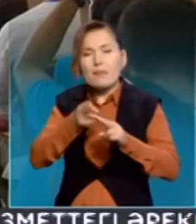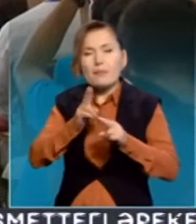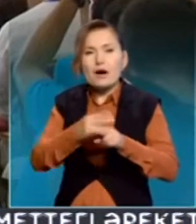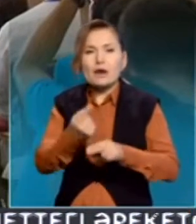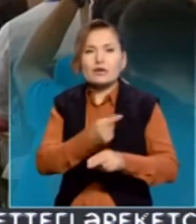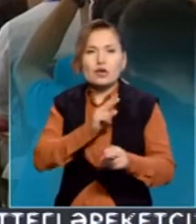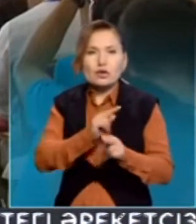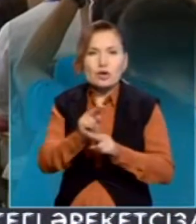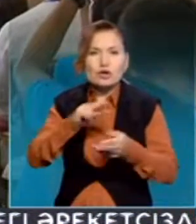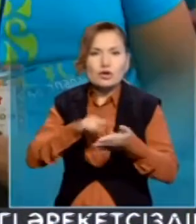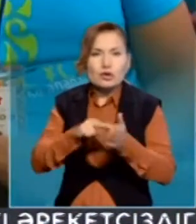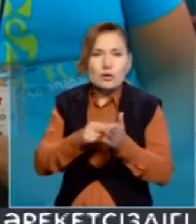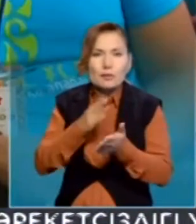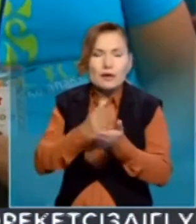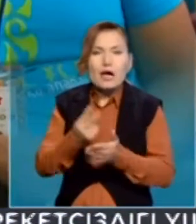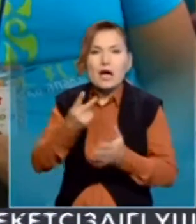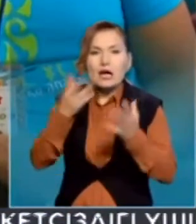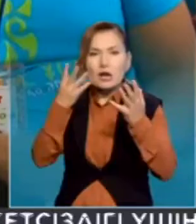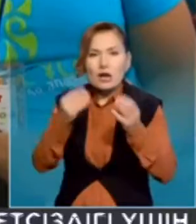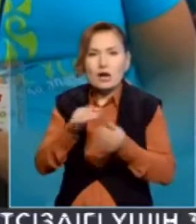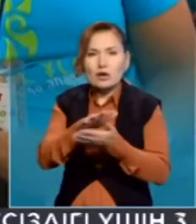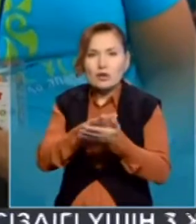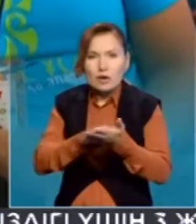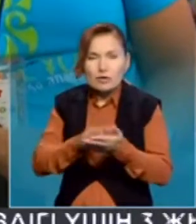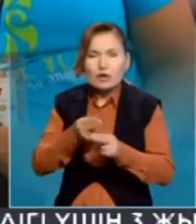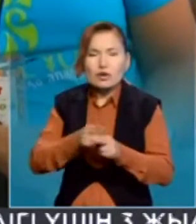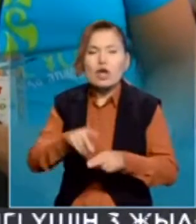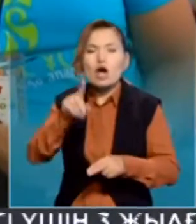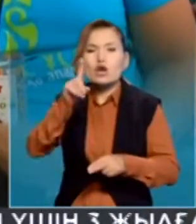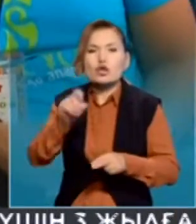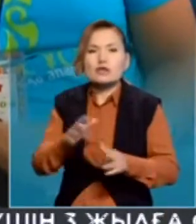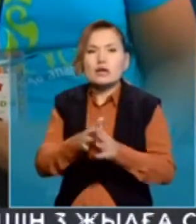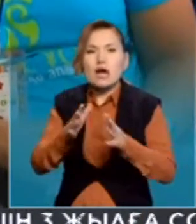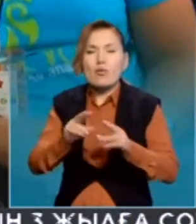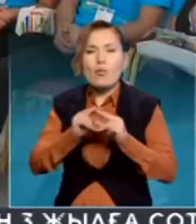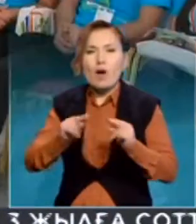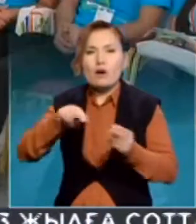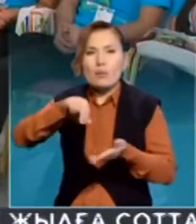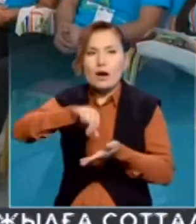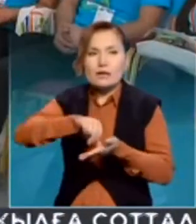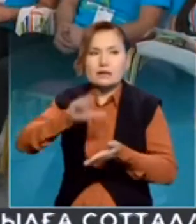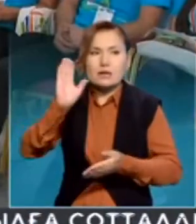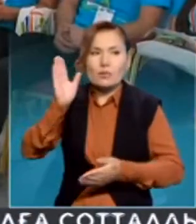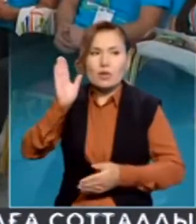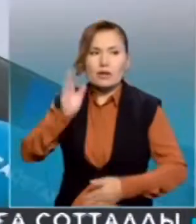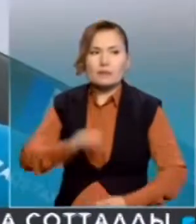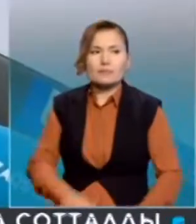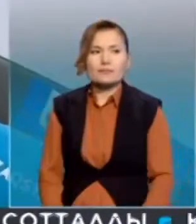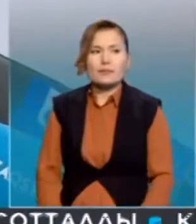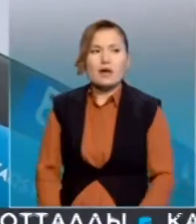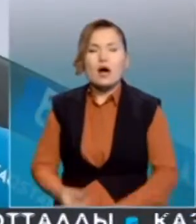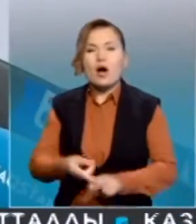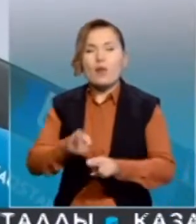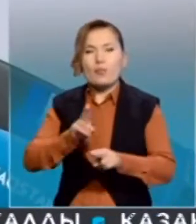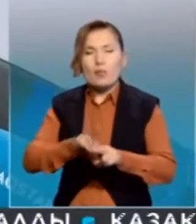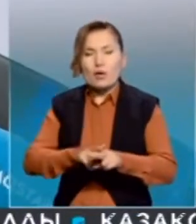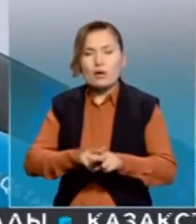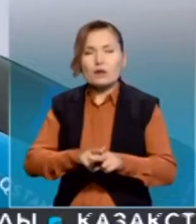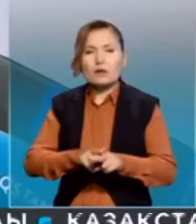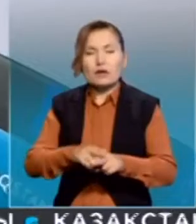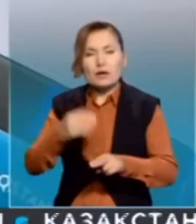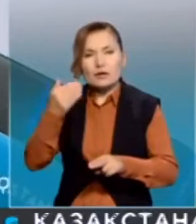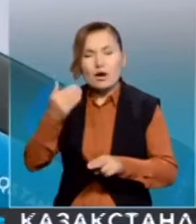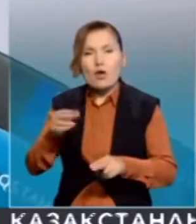тренингтер жоспарланған. Іс-шара екі күнге созылып, оған 100-ден аса мұғалім қатыспақ. Бұл мына